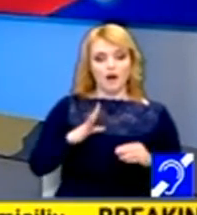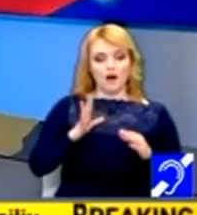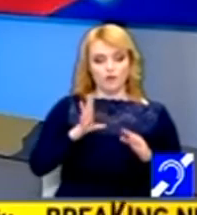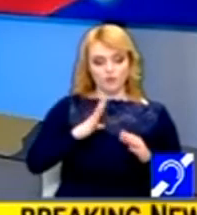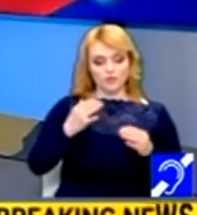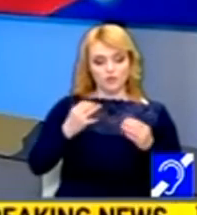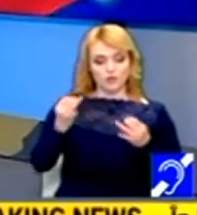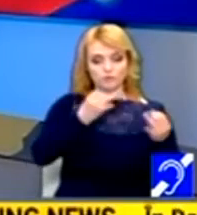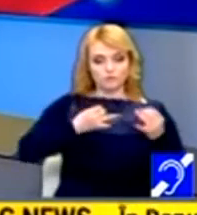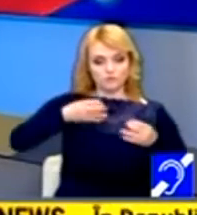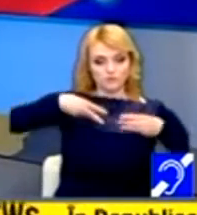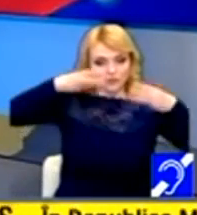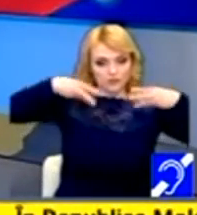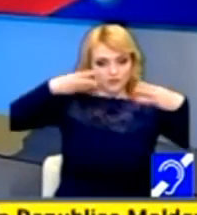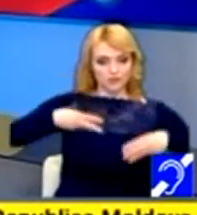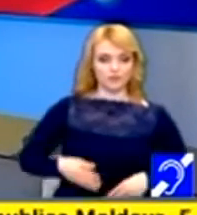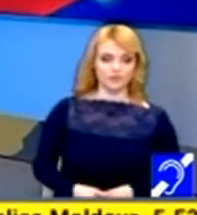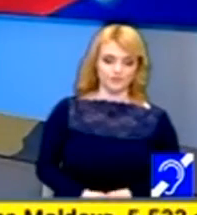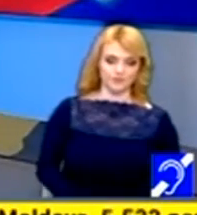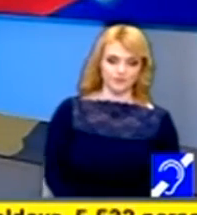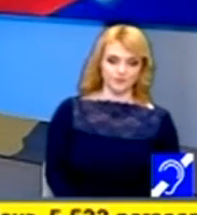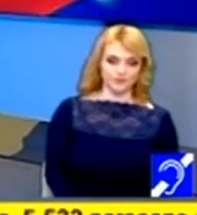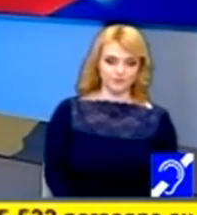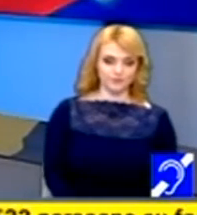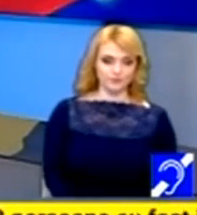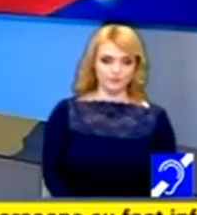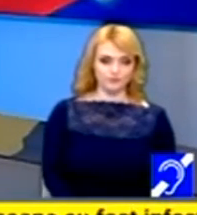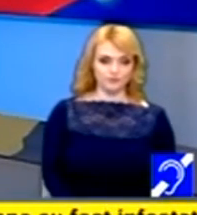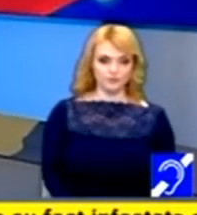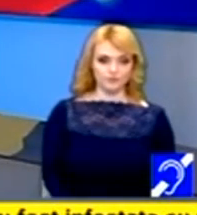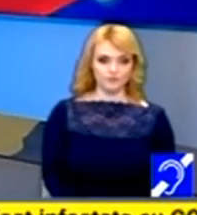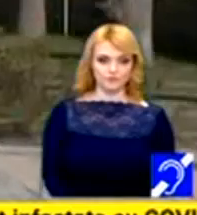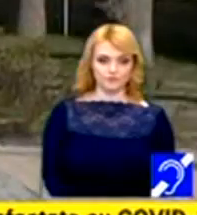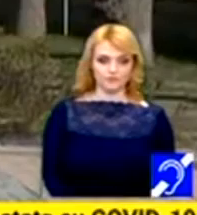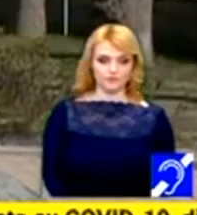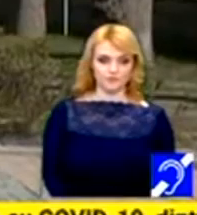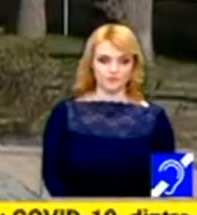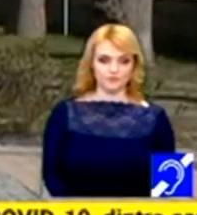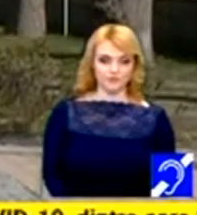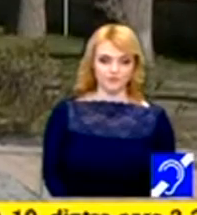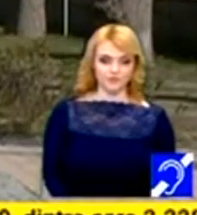oferită de comunitatea europeană pentru înlăturarea efectelor pandemiei.